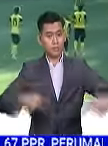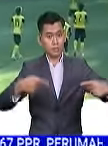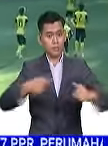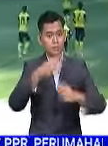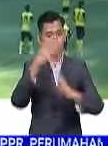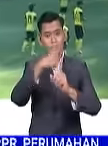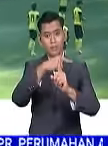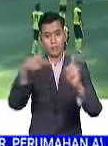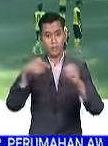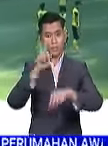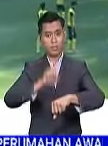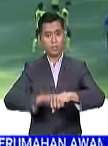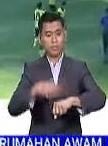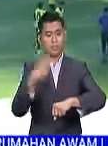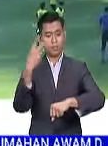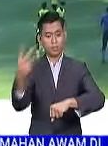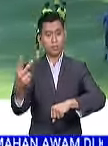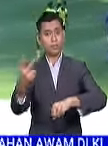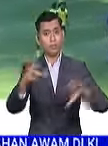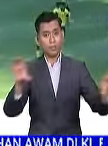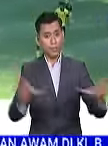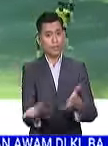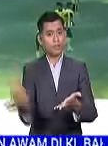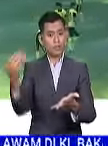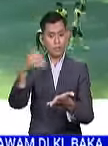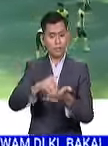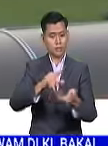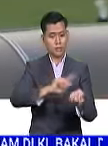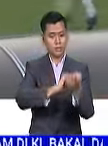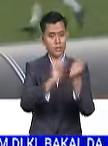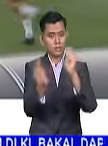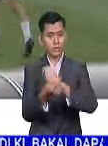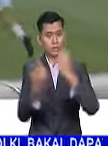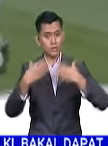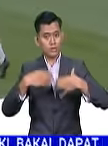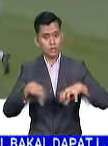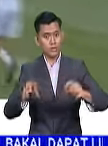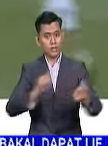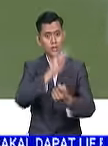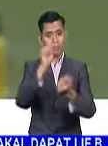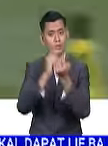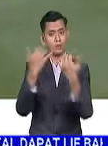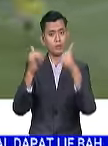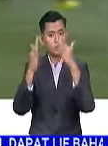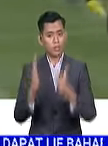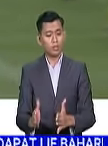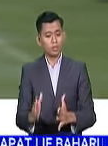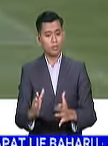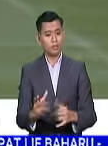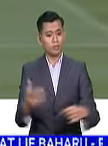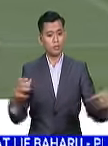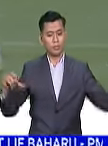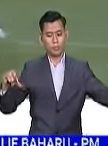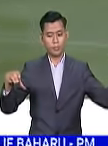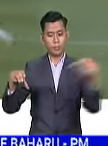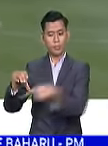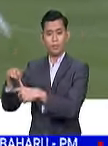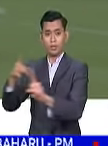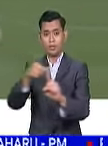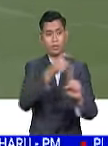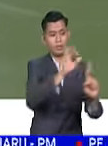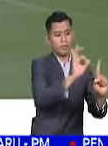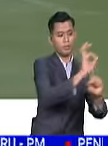kedua perlawanan, Ketua Jurulatih Brad Maloney melakukan beberapa pertukaran bagi mencuba keserasian pemain. Hasilnya, gol penyamaan diperoleh pada